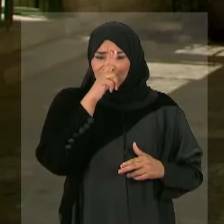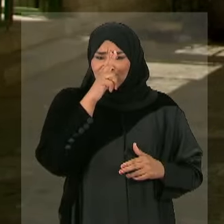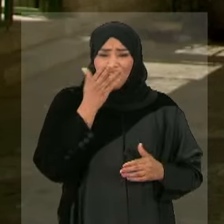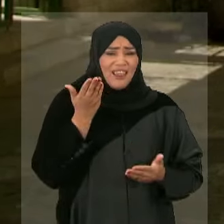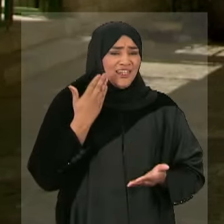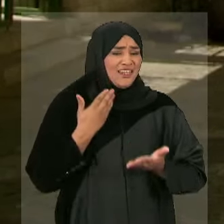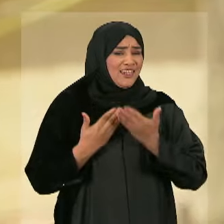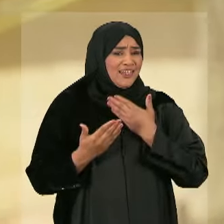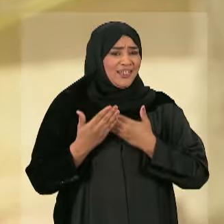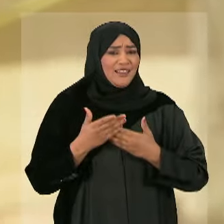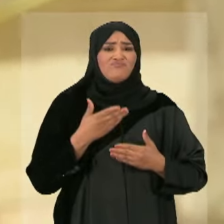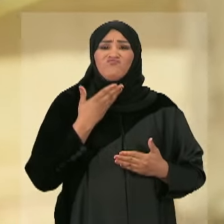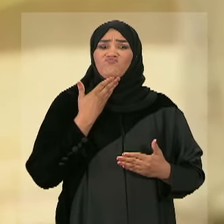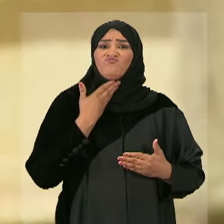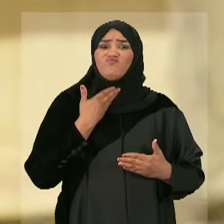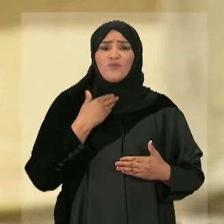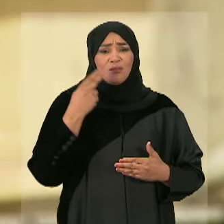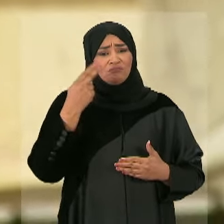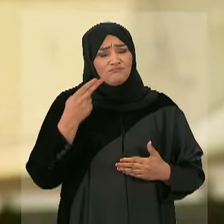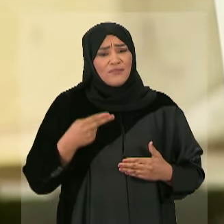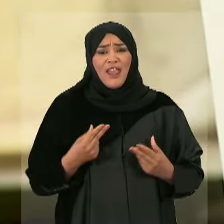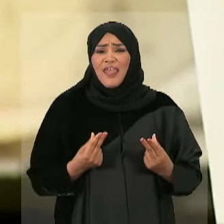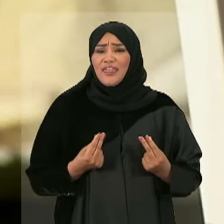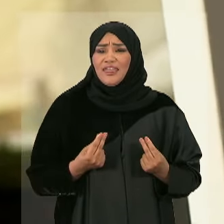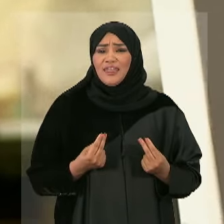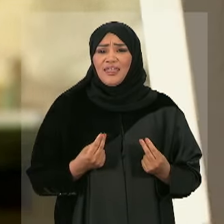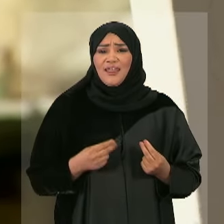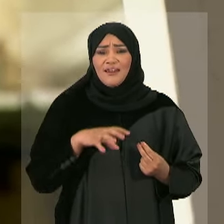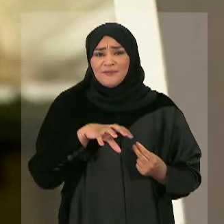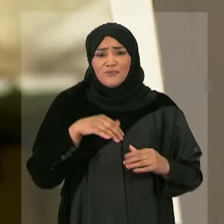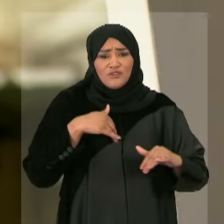أحياناً كتير برسمها وبحب الحارات والبلد القديمة